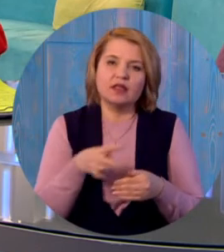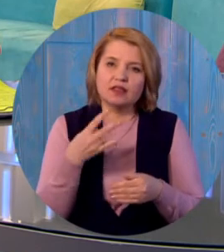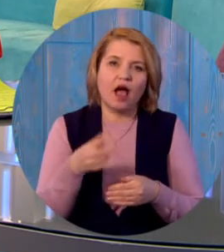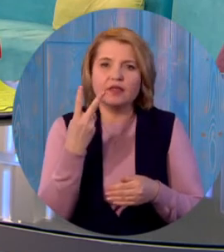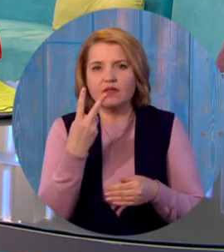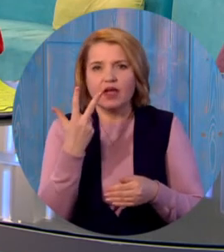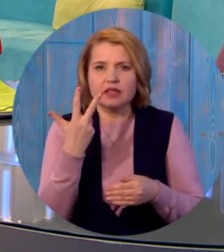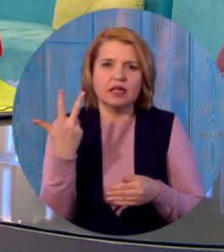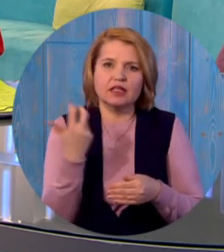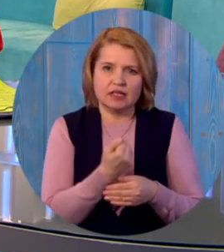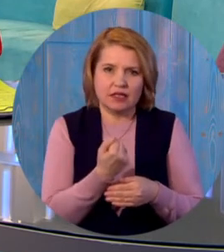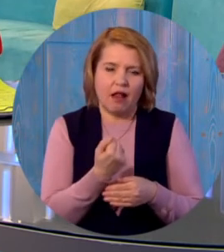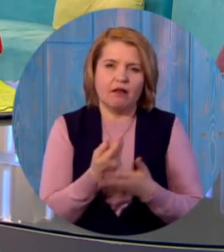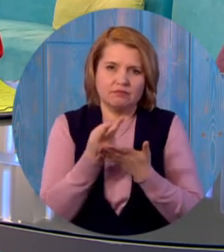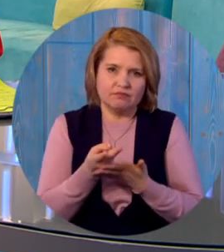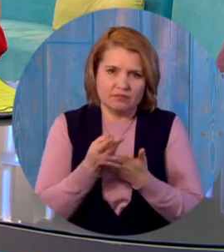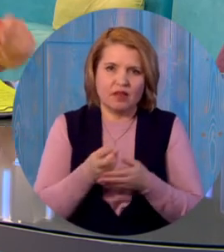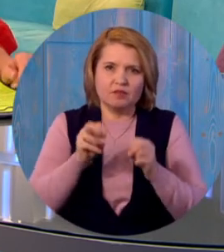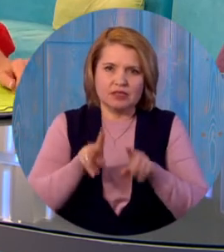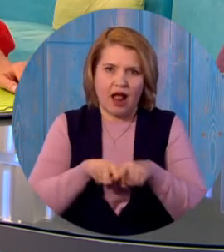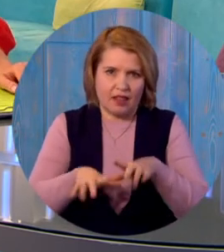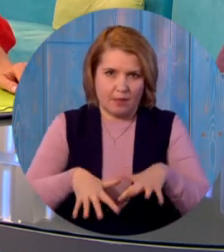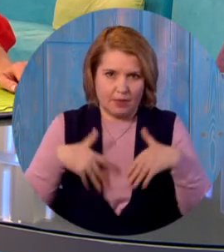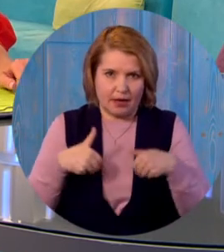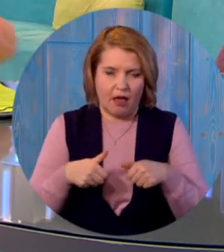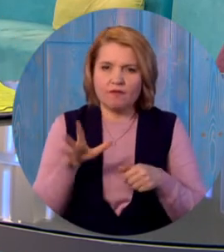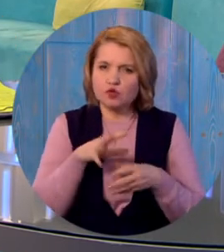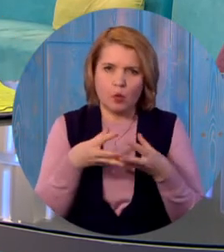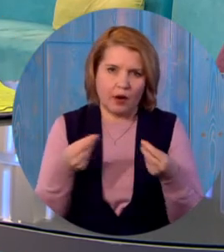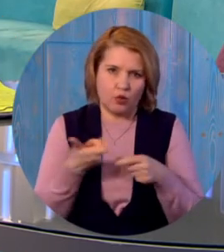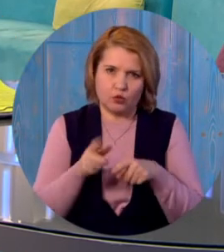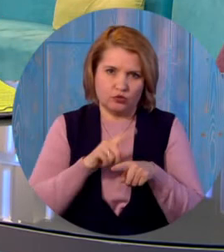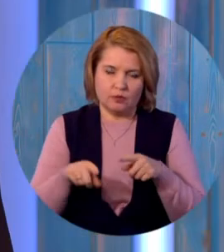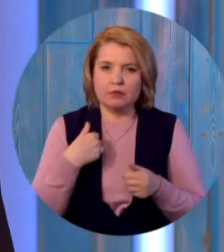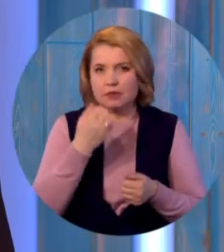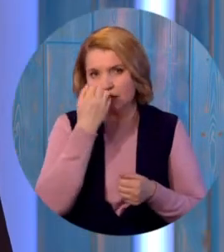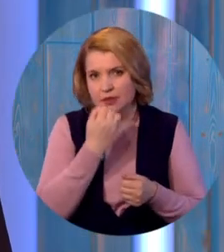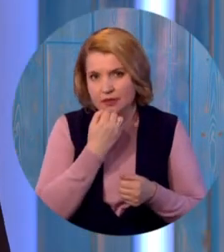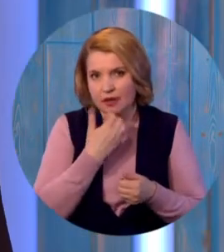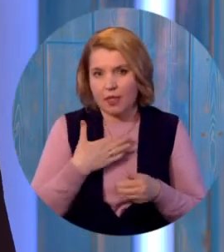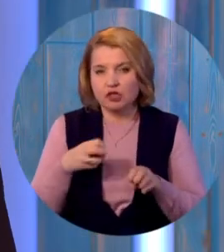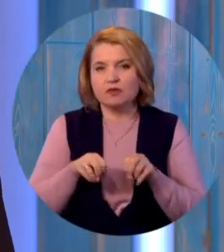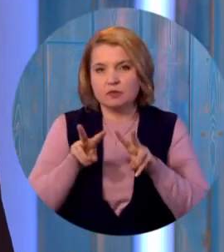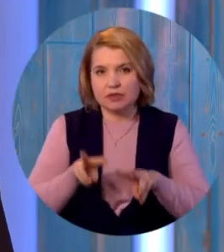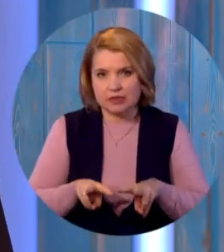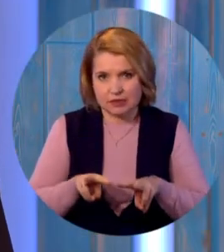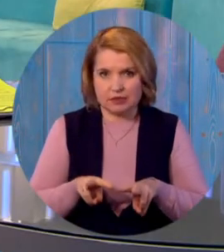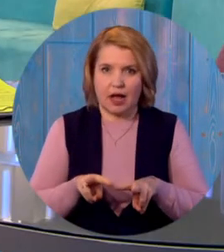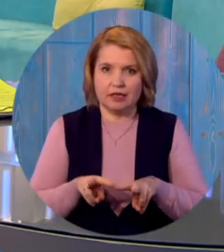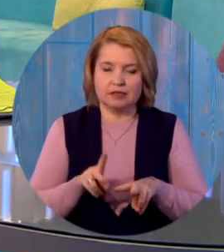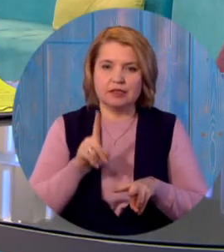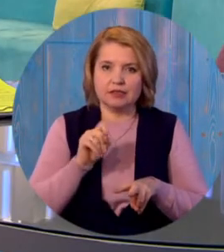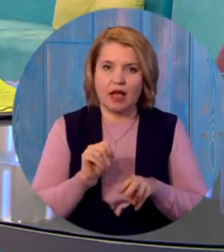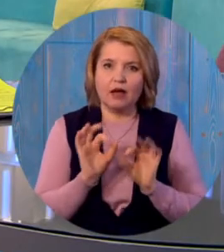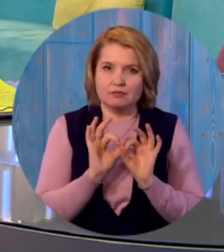лежать в компрессионном белье. Все проходит достаточно быстро. Мы благодарим Наталью Николаевну Архипову за участие в проекте «Полезные консультации», за интервью в прямом эфире.